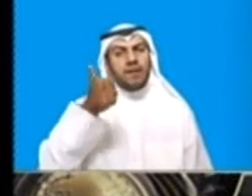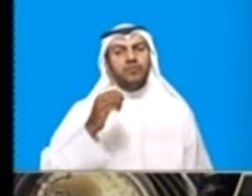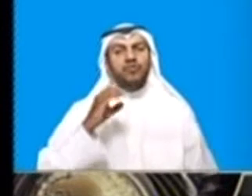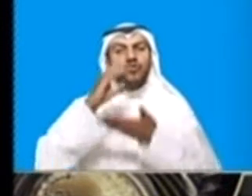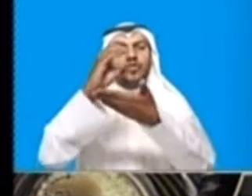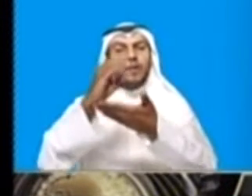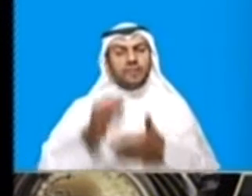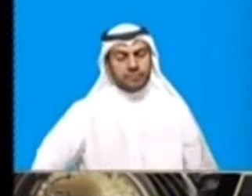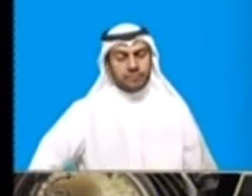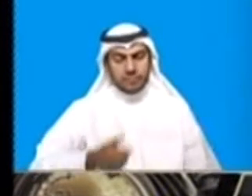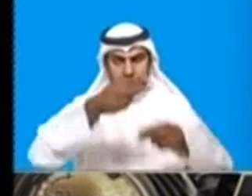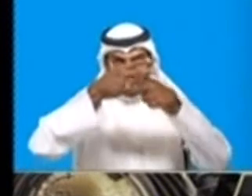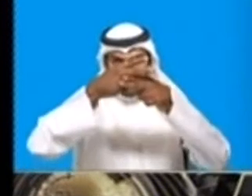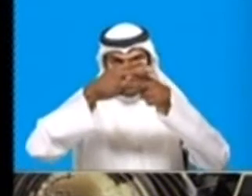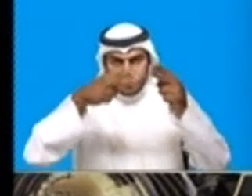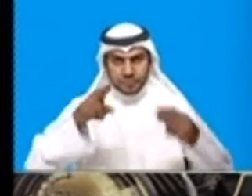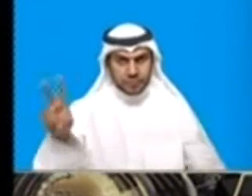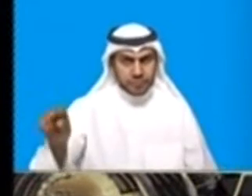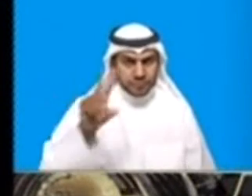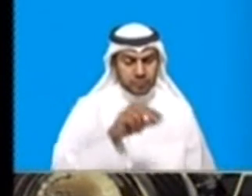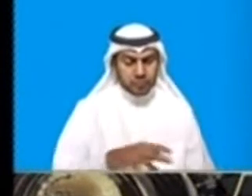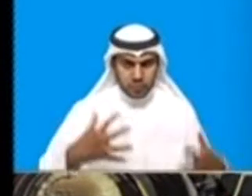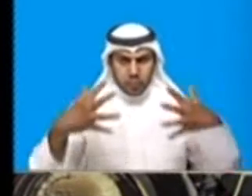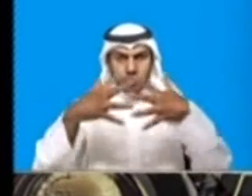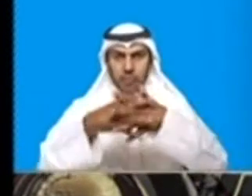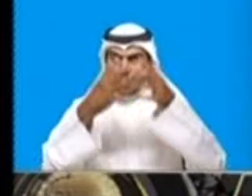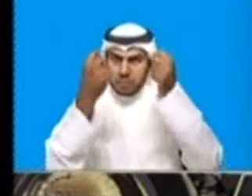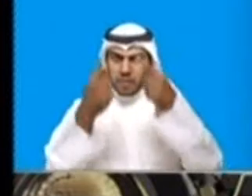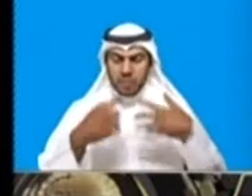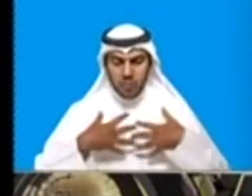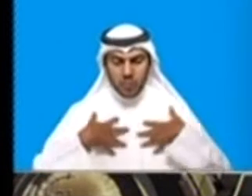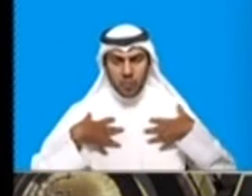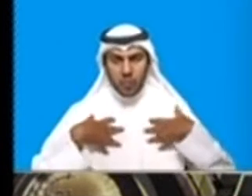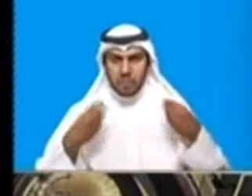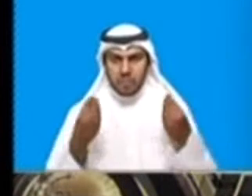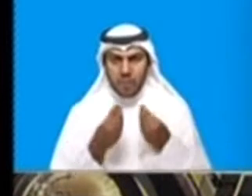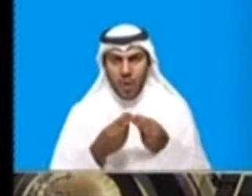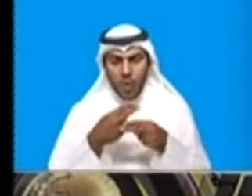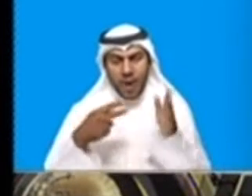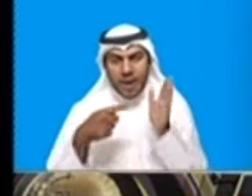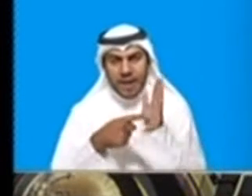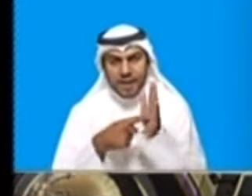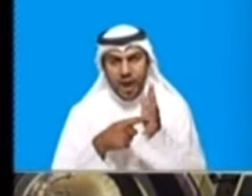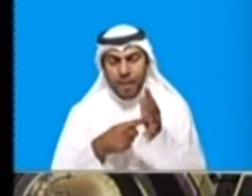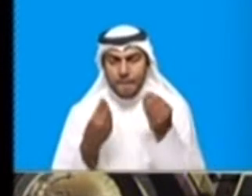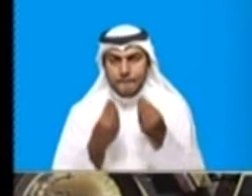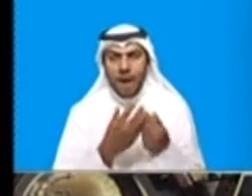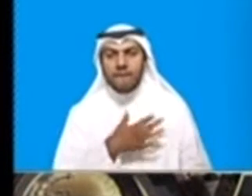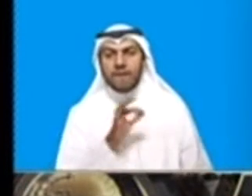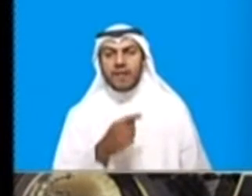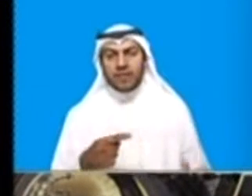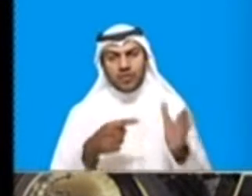برنامج الكويت لدى ساينس بو، ويمثل شراكة متبادلة بين مؤسسة الكويت للتقدم العلمي وجامعة ساينس بو